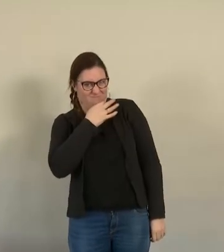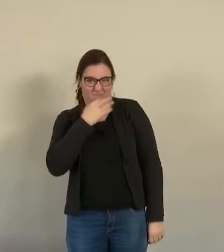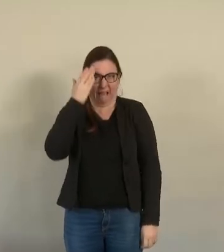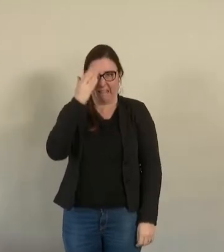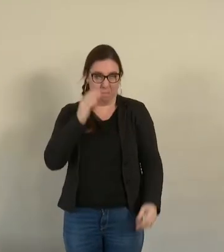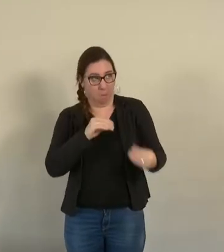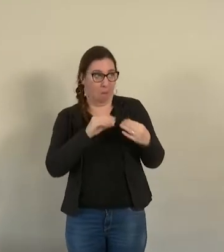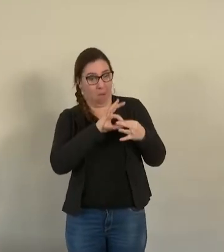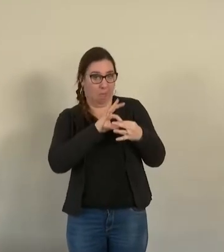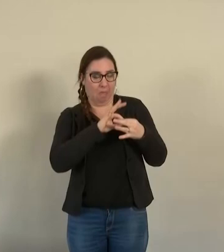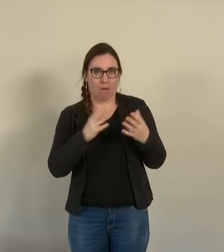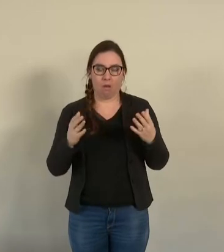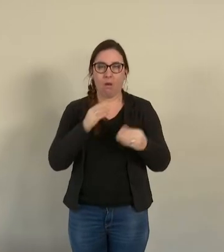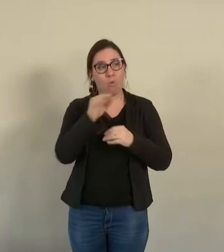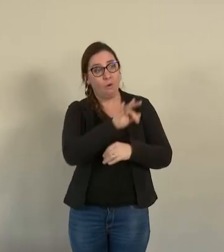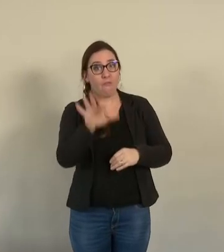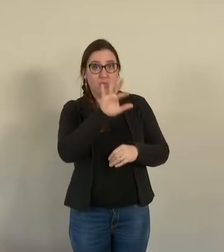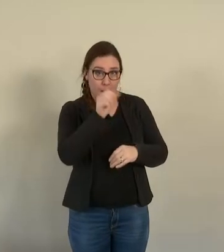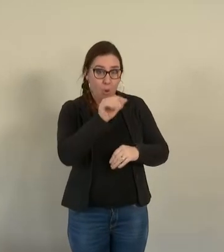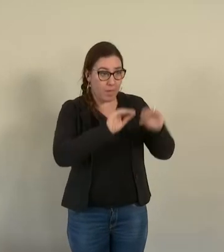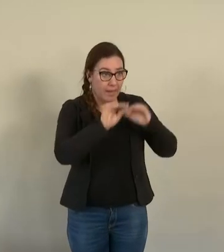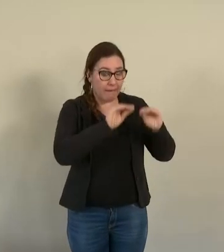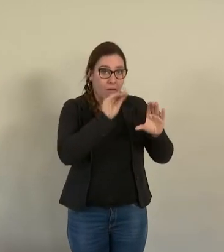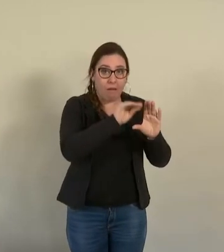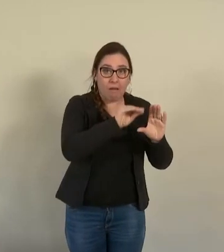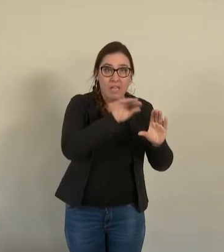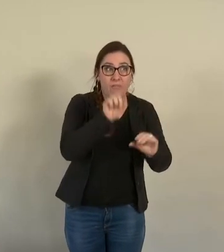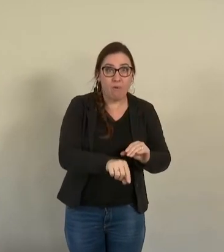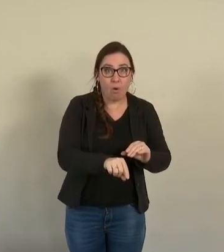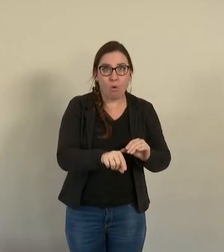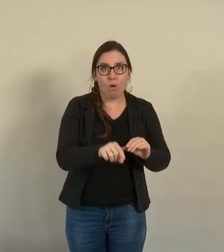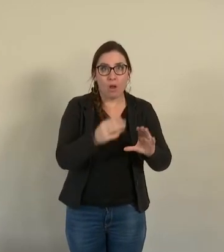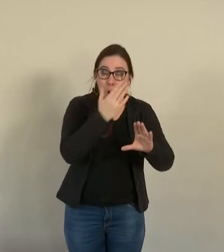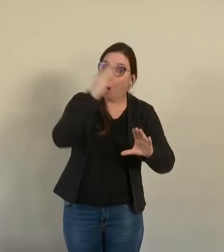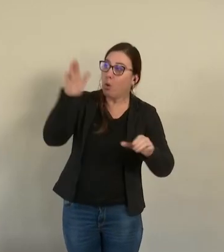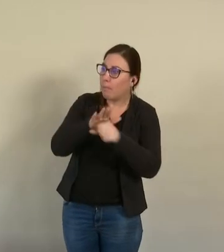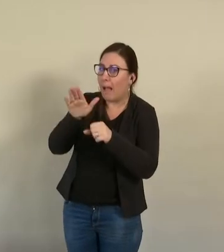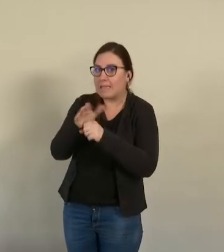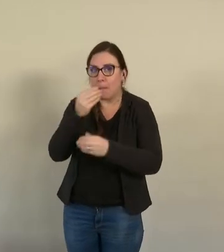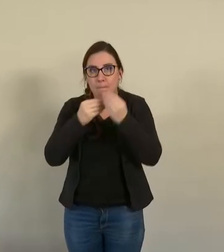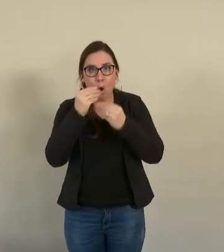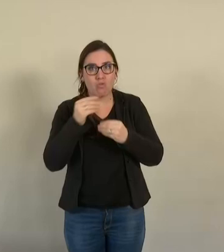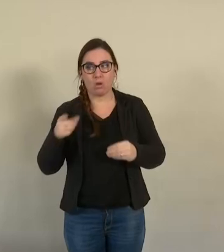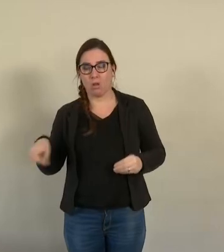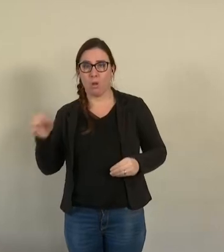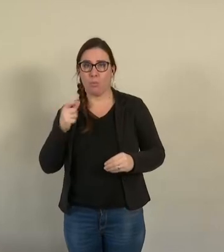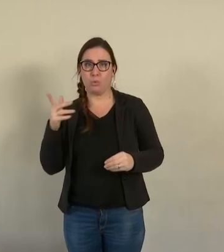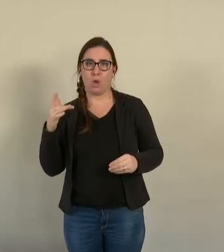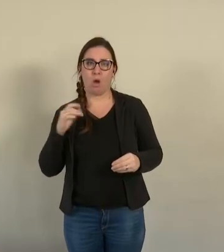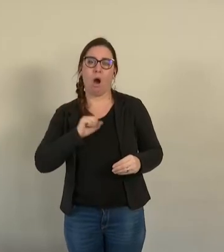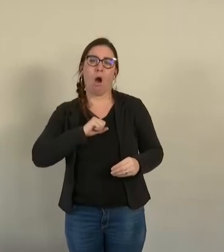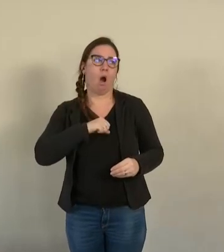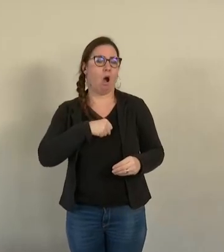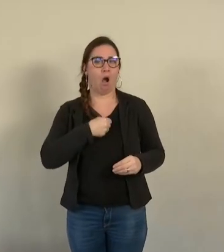d'abord nourrir les Français et sortir de cet enjeu de ceux qui n'ont pas assez à manger certains s'émeuvent que